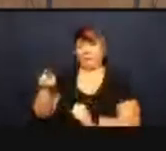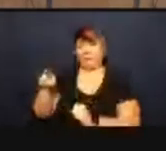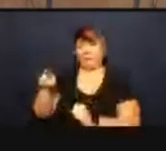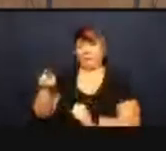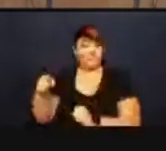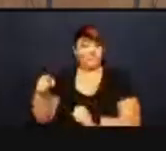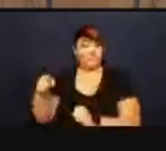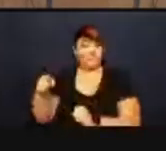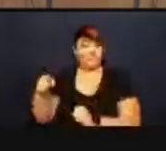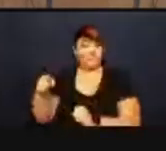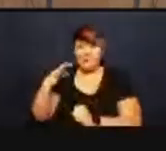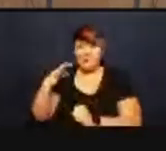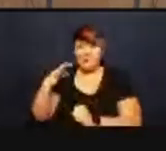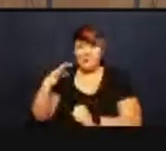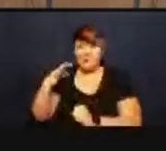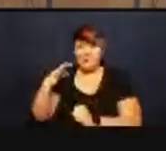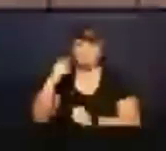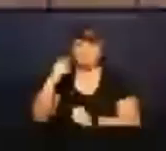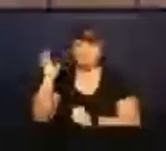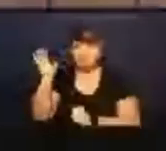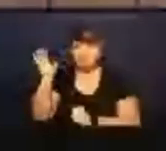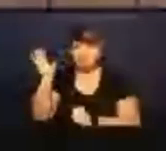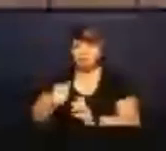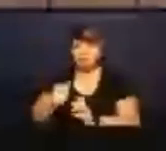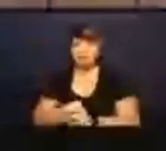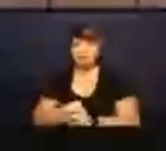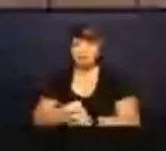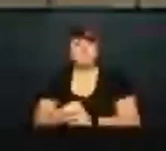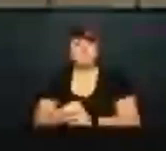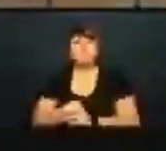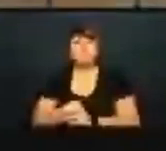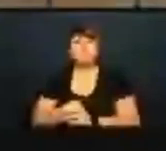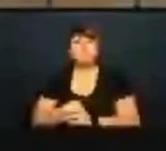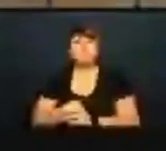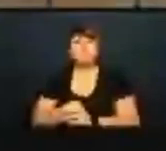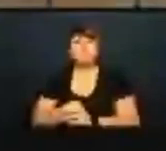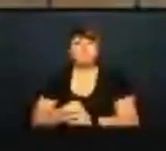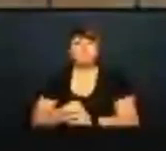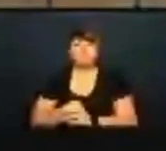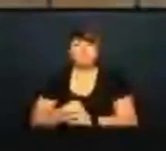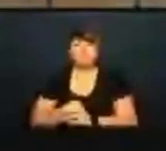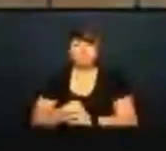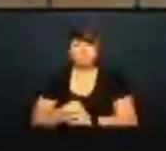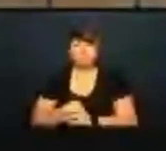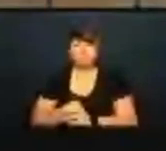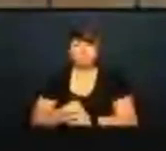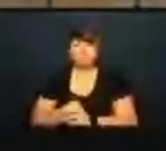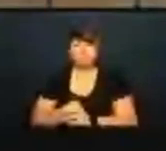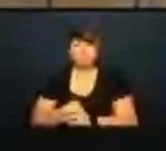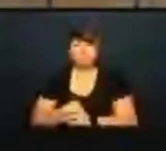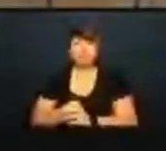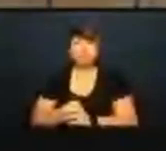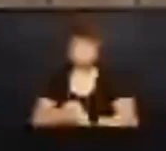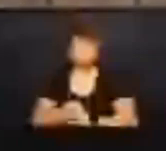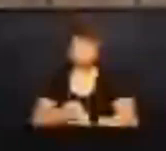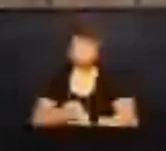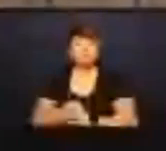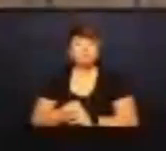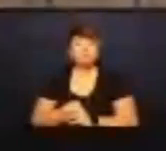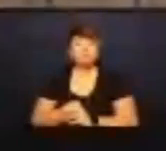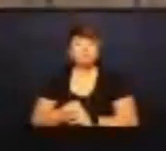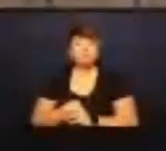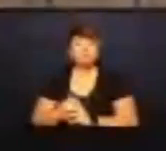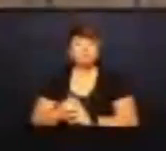simame kwa ajili ya ahadi ya uaminifu. Mmoja tuongoze tafadhali.